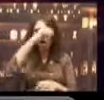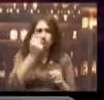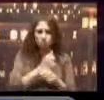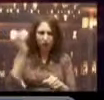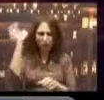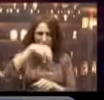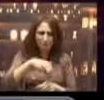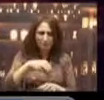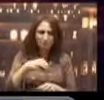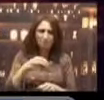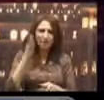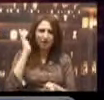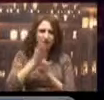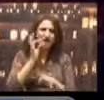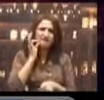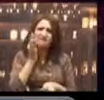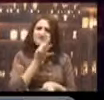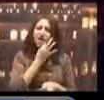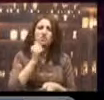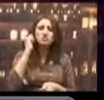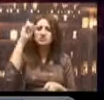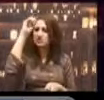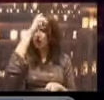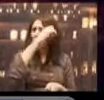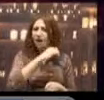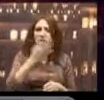انا من الناس اللي دايما بيبقوا